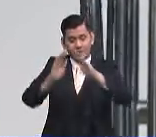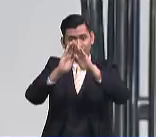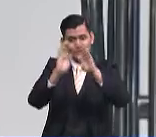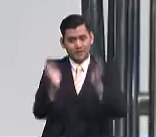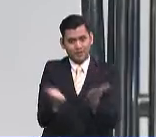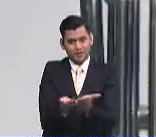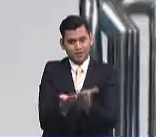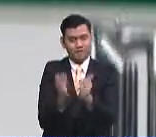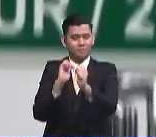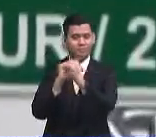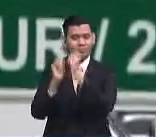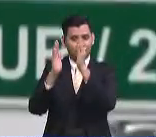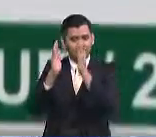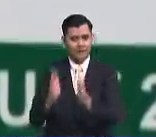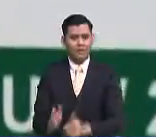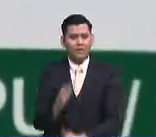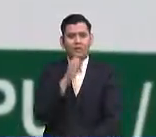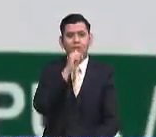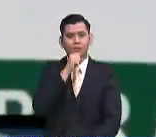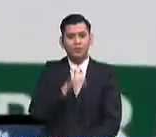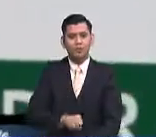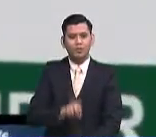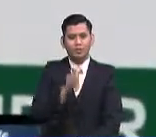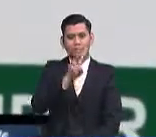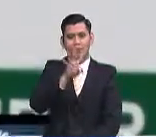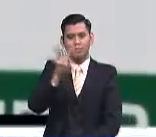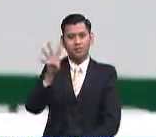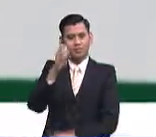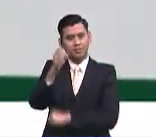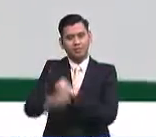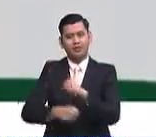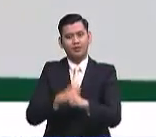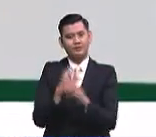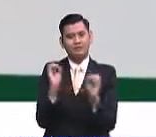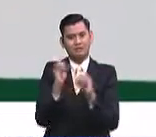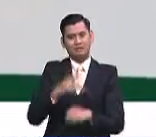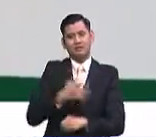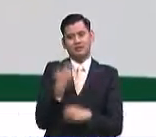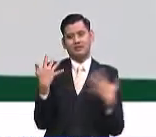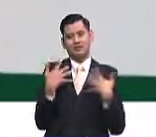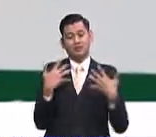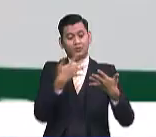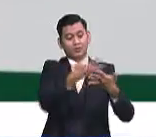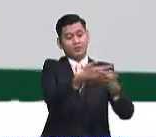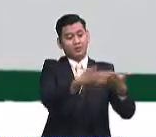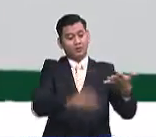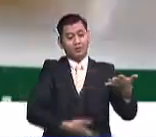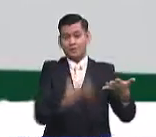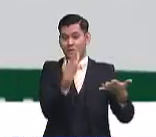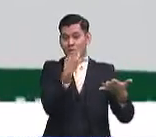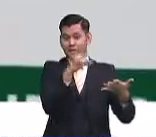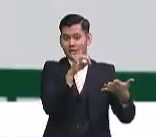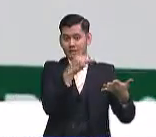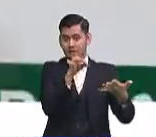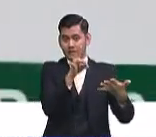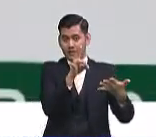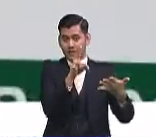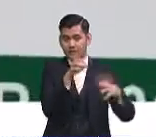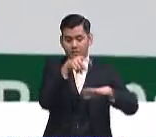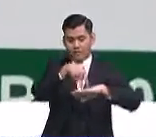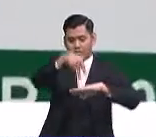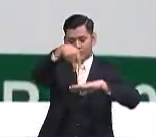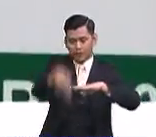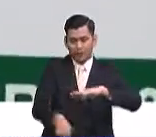Atlet berusia 24 tahun ini nyata tidak merasa gentar dalam merebut slot 18 terbaik dunia untuk Gol Olimpik biarpun ini